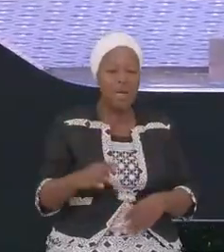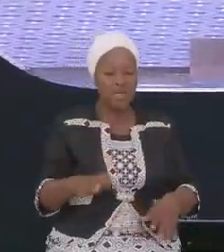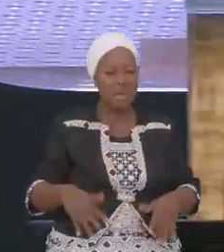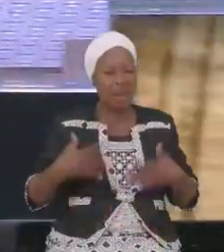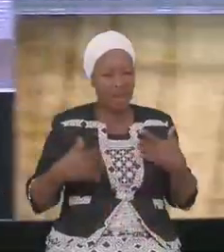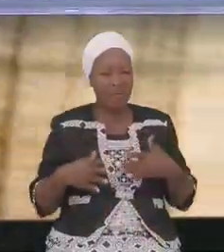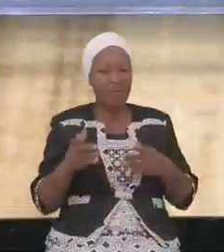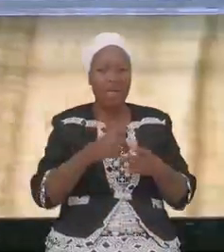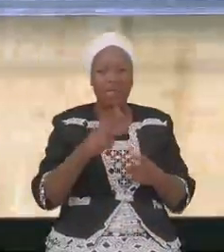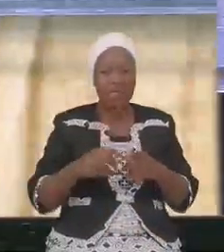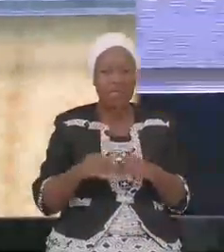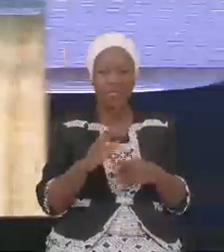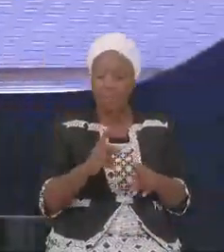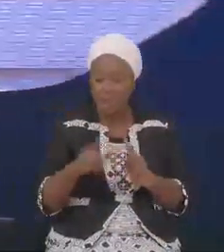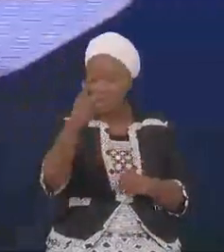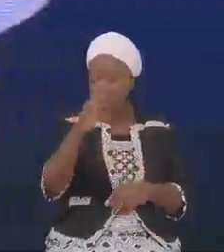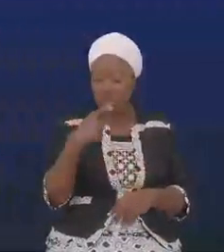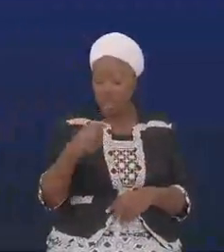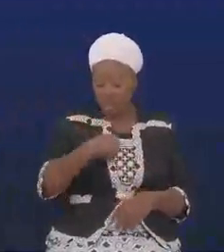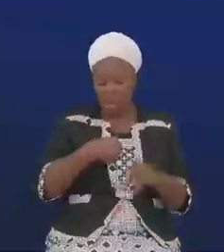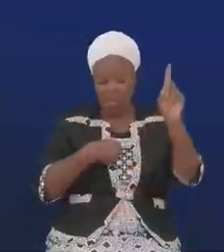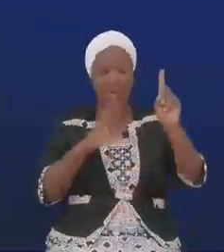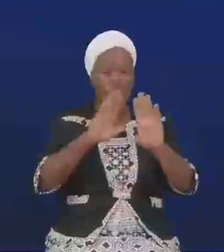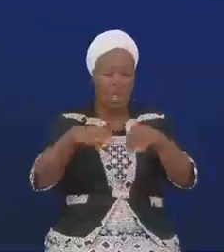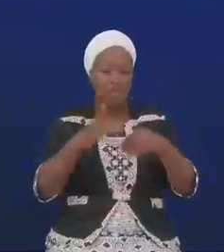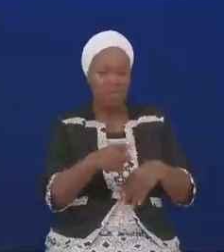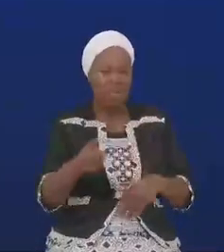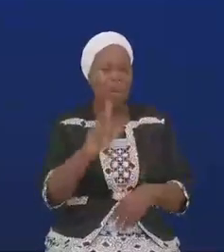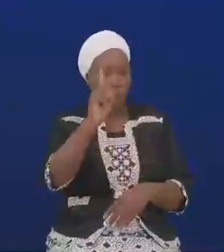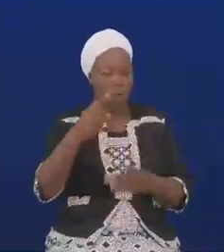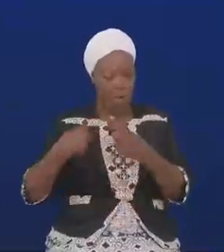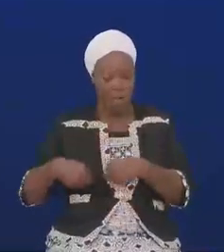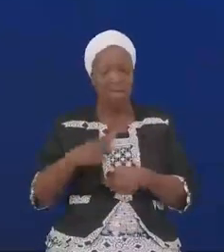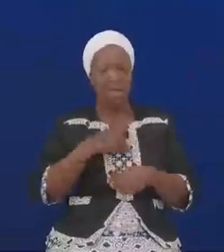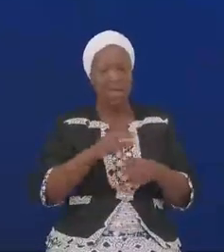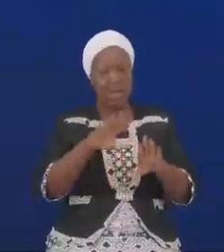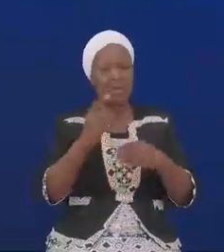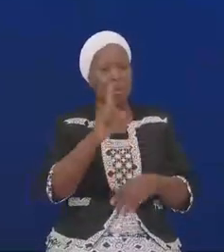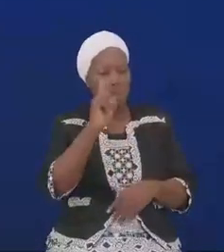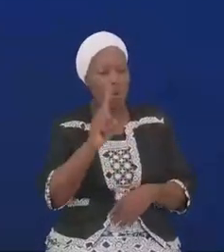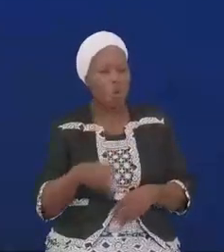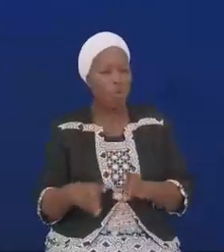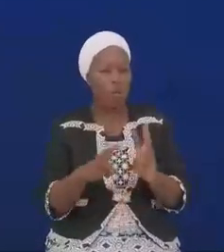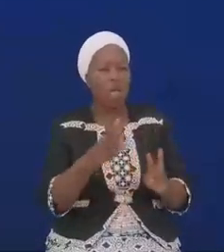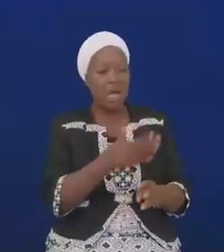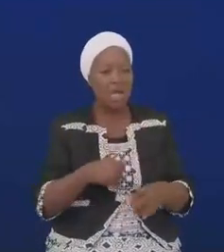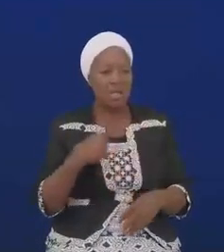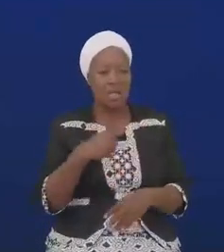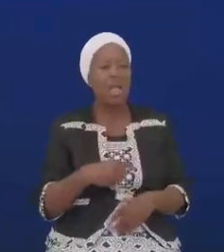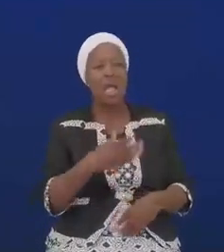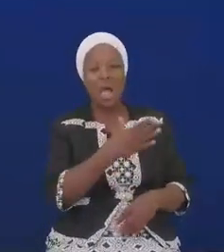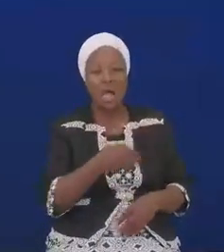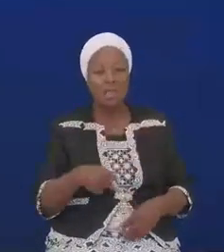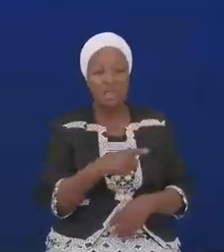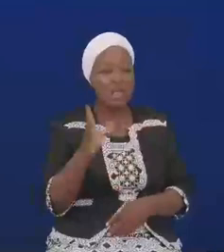de faire toutes choses. Mais Dieu dit que je leur donnerai un seul cœur et une seule voix, afin